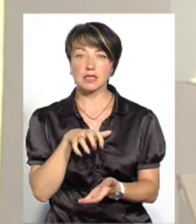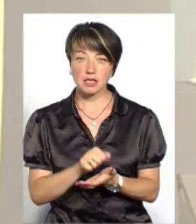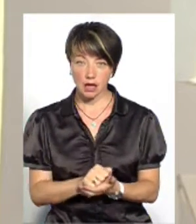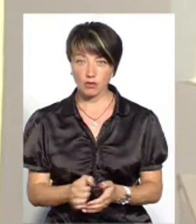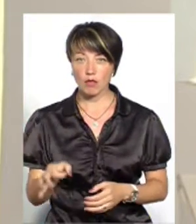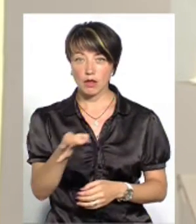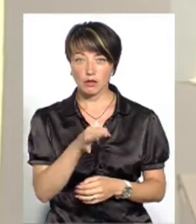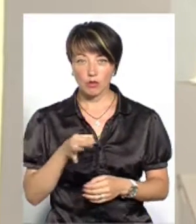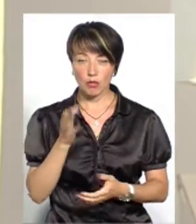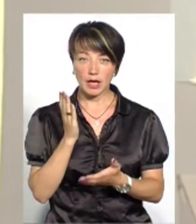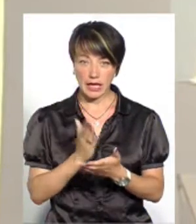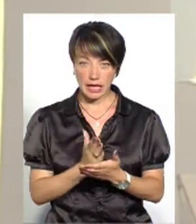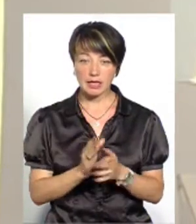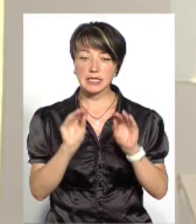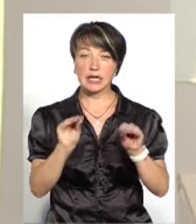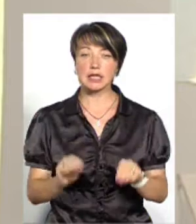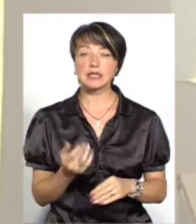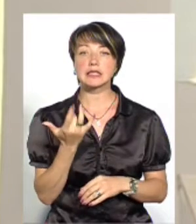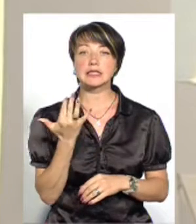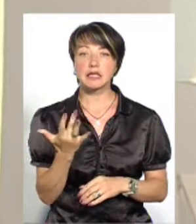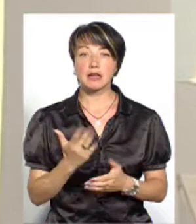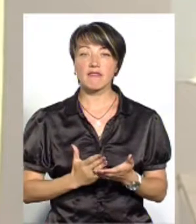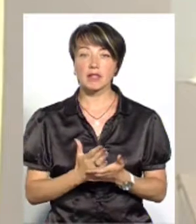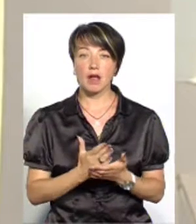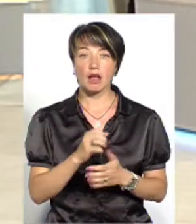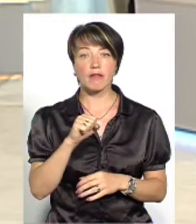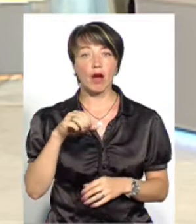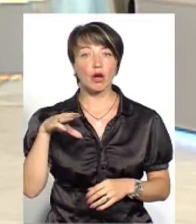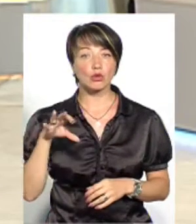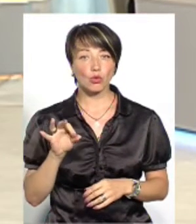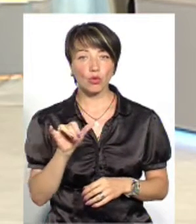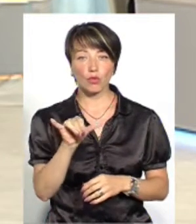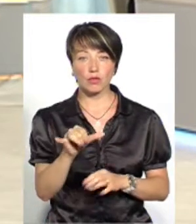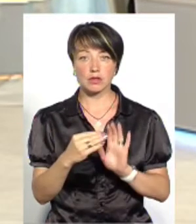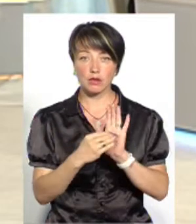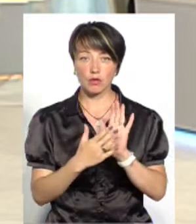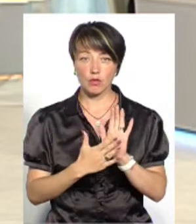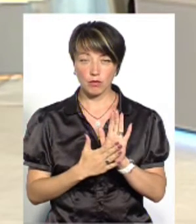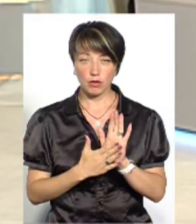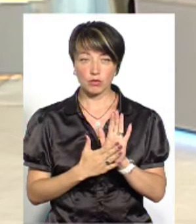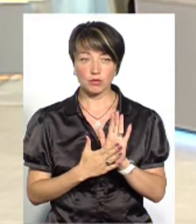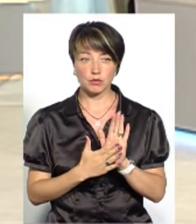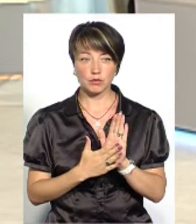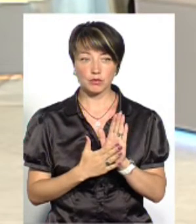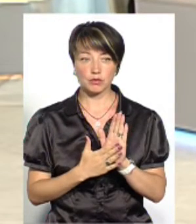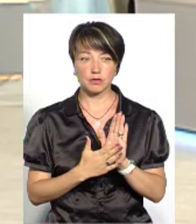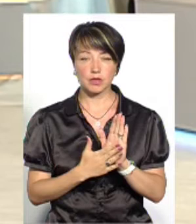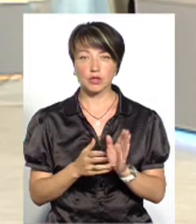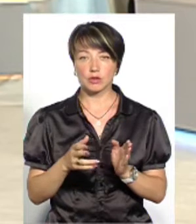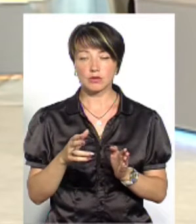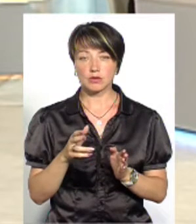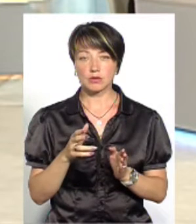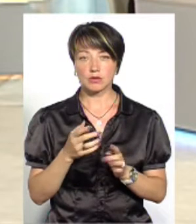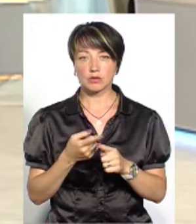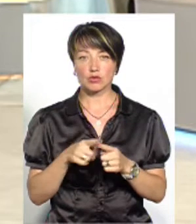зайнятості обласному є статистика, скільки ветеранів АТО і операції об'єднаних сил